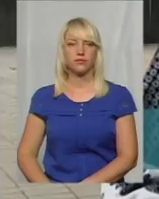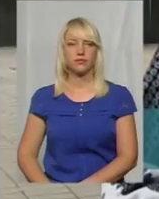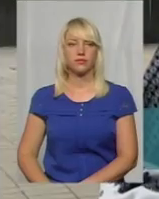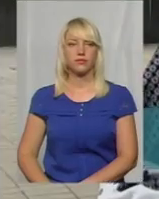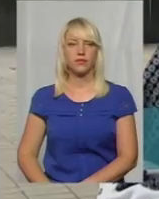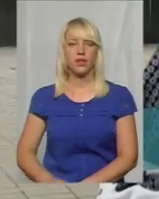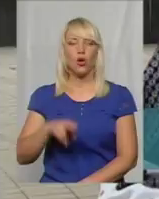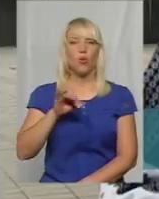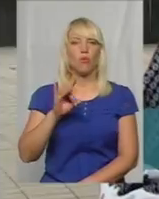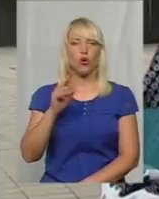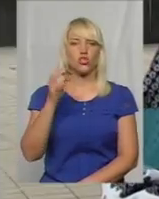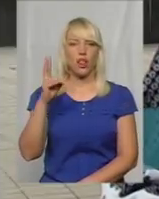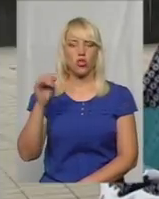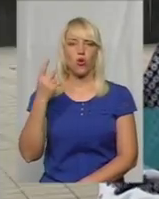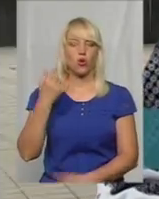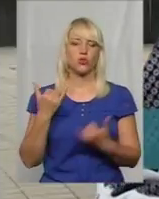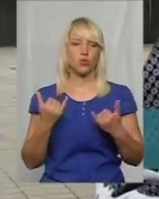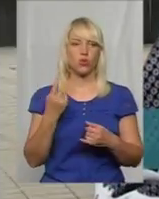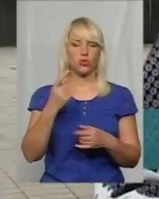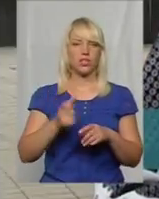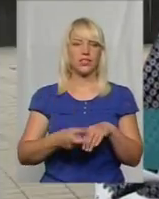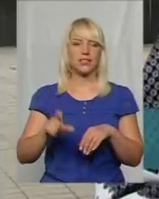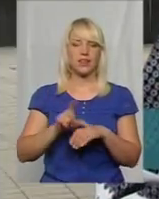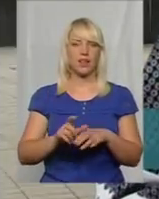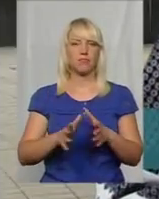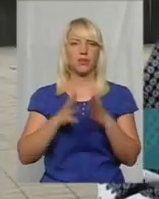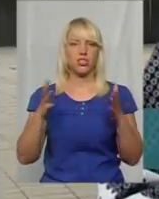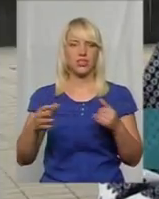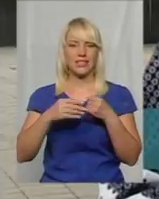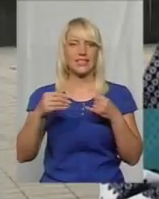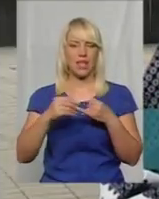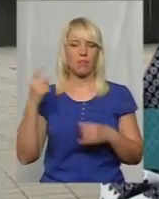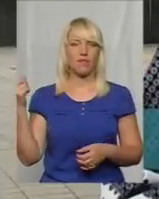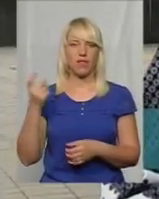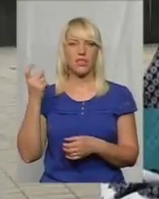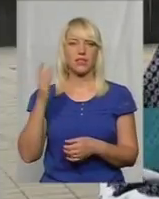Петро Порошенко сьогодні один з шести найбільших землевласників в Україні.